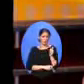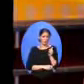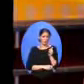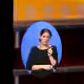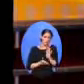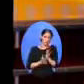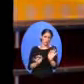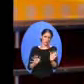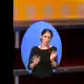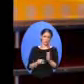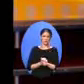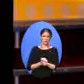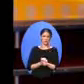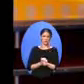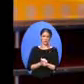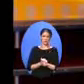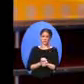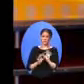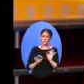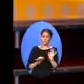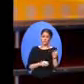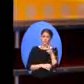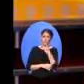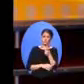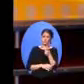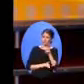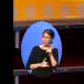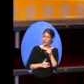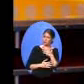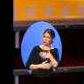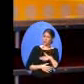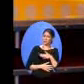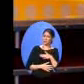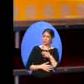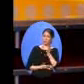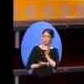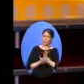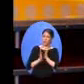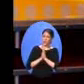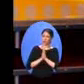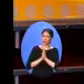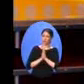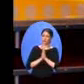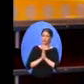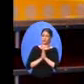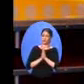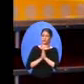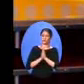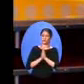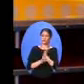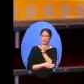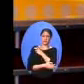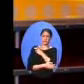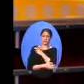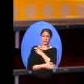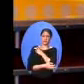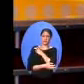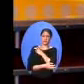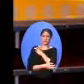ודברים יסתדרו. ובאמת הוא הביע רצון ואמר שהוא כבר ביקש. המפקד שלו